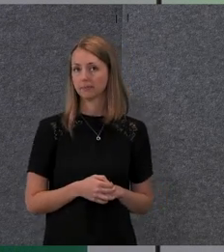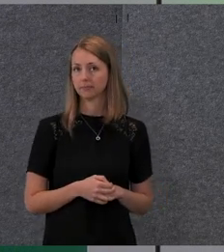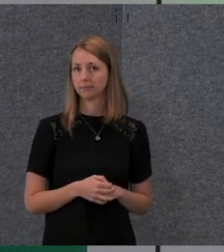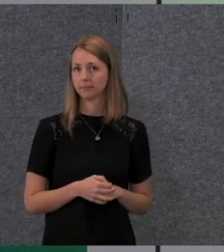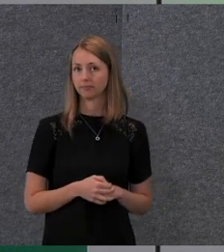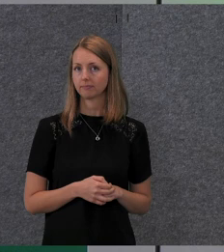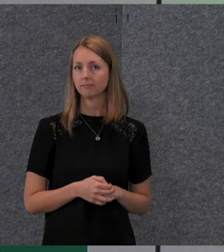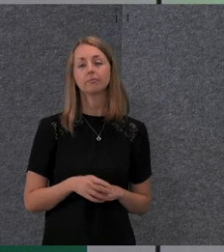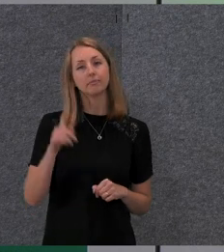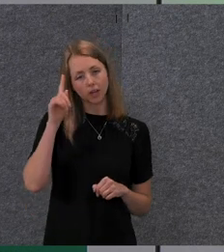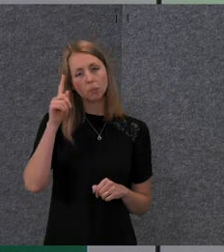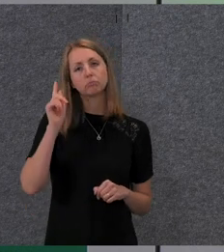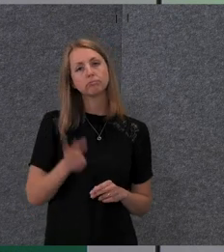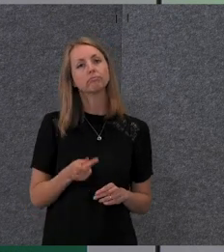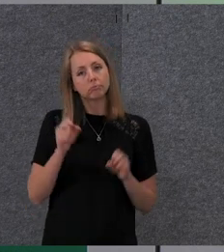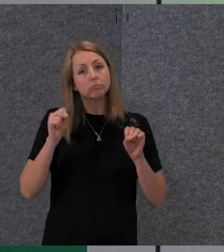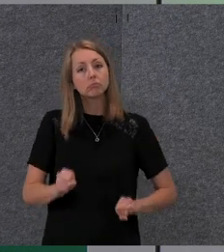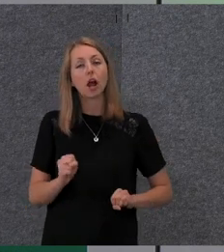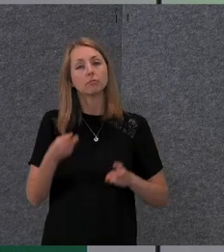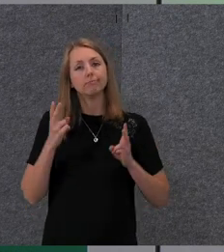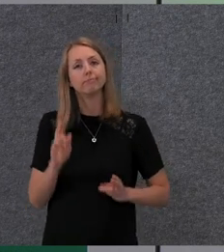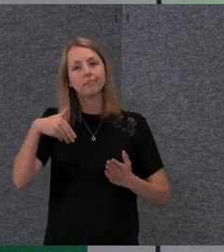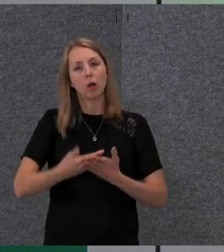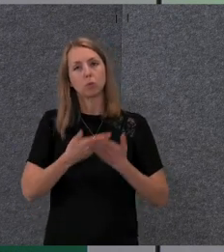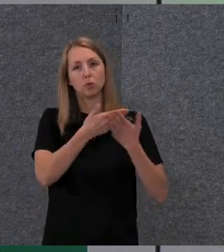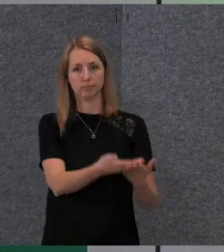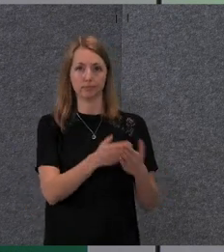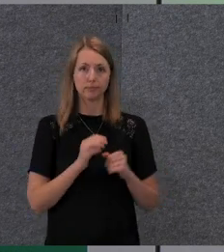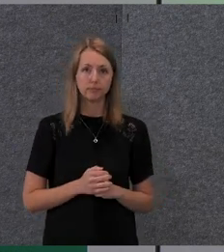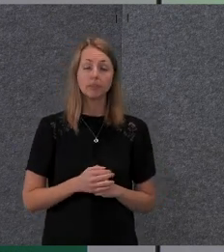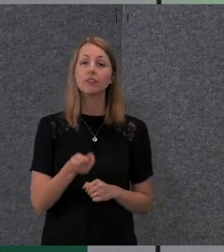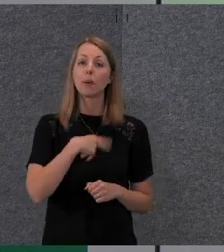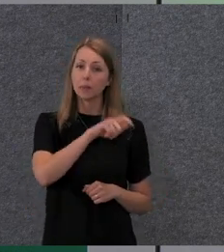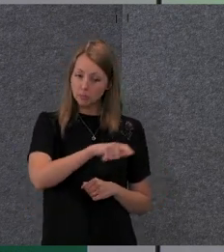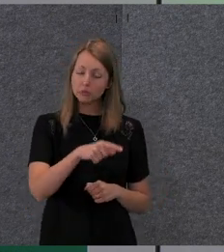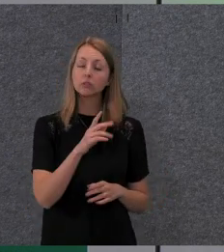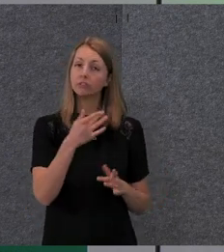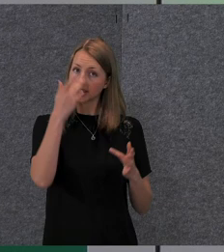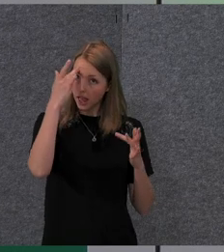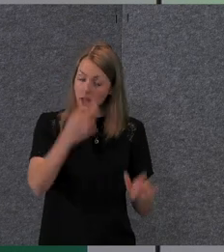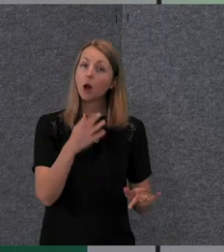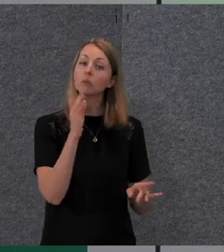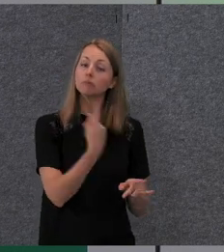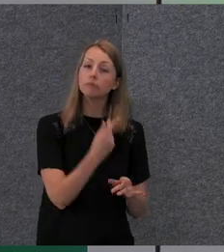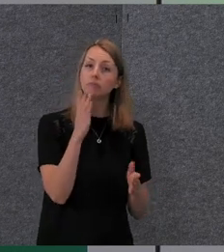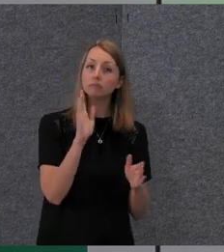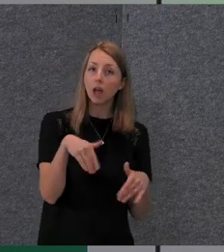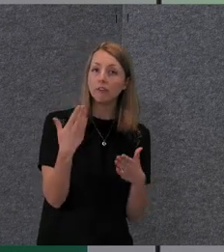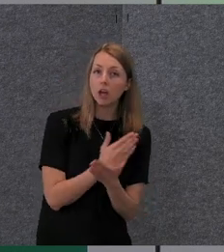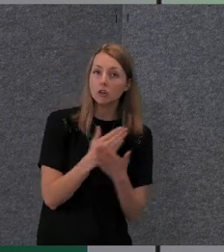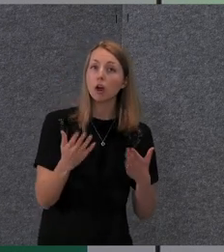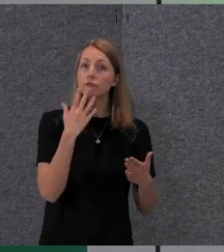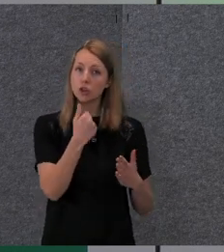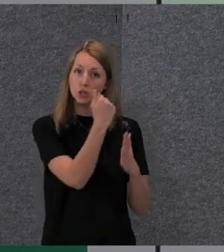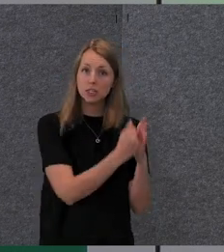ein überzeugendes Angebot machen können, wenn wir eine Wahlfreiheit für Beamtinnen und Beamte ermöglichen. Ich denke,